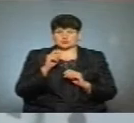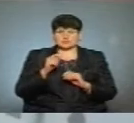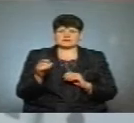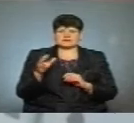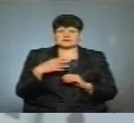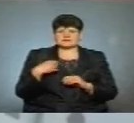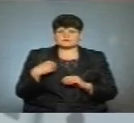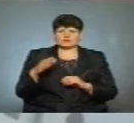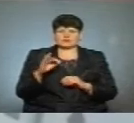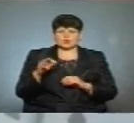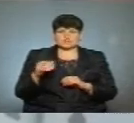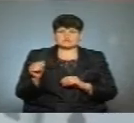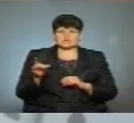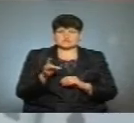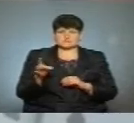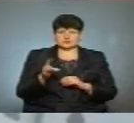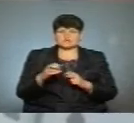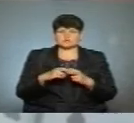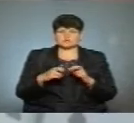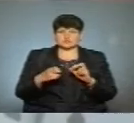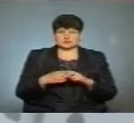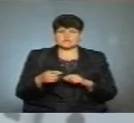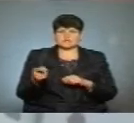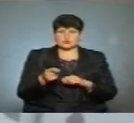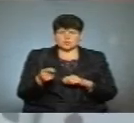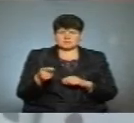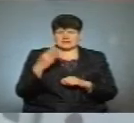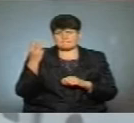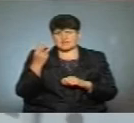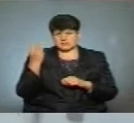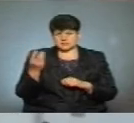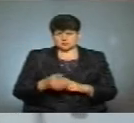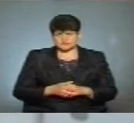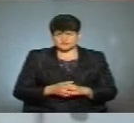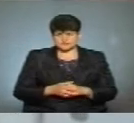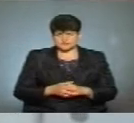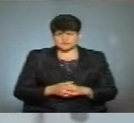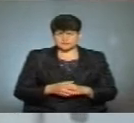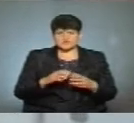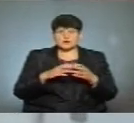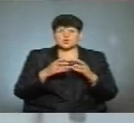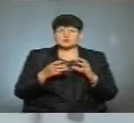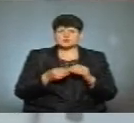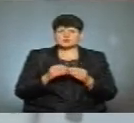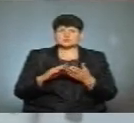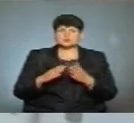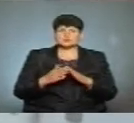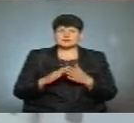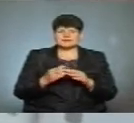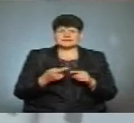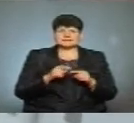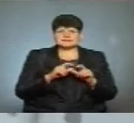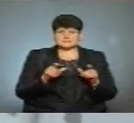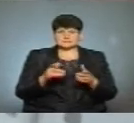Рівненської, Волинської, Закарпатської, Чернівецької, Івано-Франківської, Тернопільської та Хмельницької. Сума контрактів цих закладів на